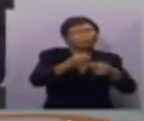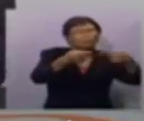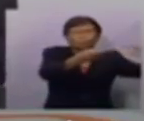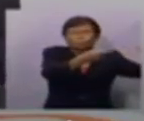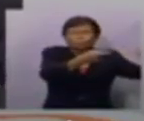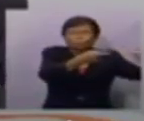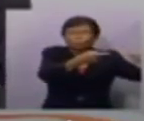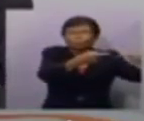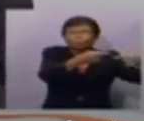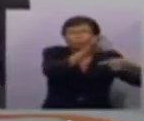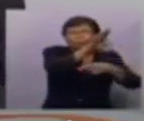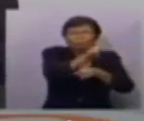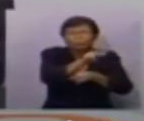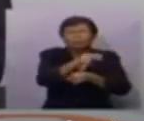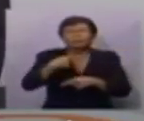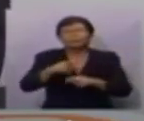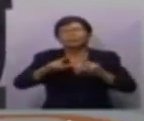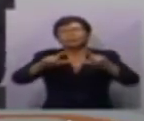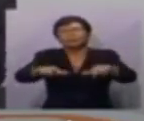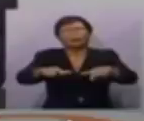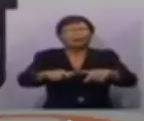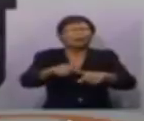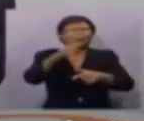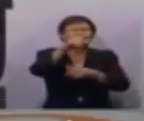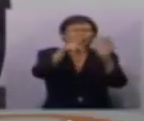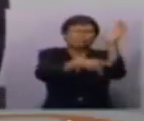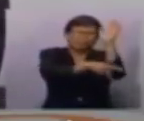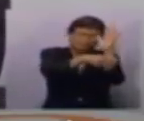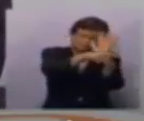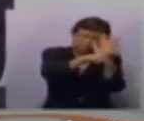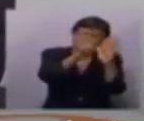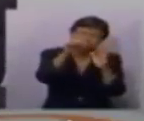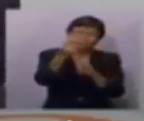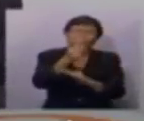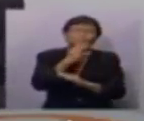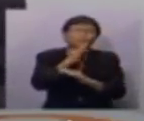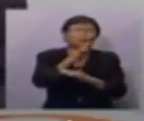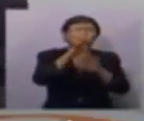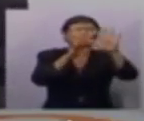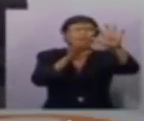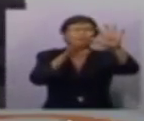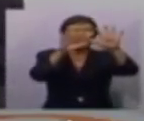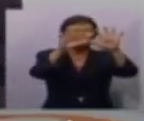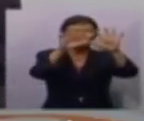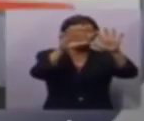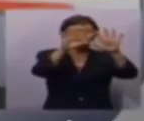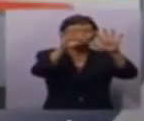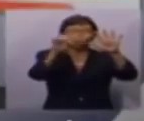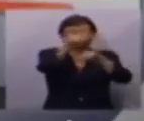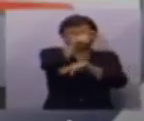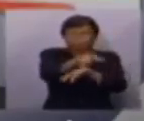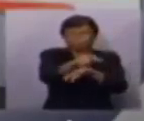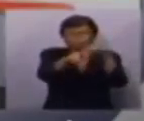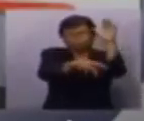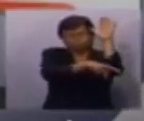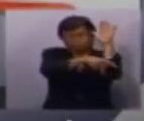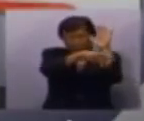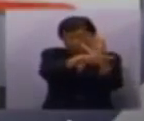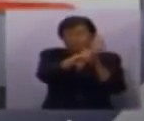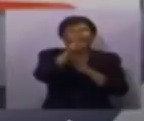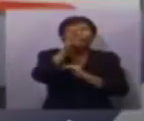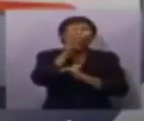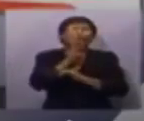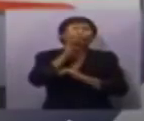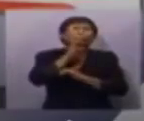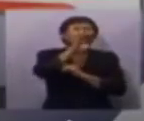kita kumpulkan untuk kerusi parlimen saja. Daripada 590 orang calon untuk kerusi parlimen, calon